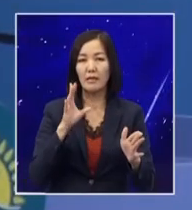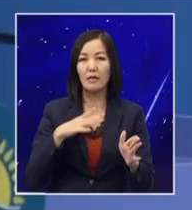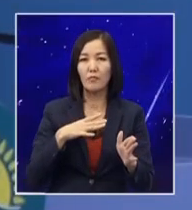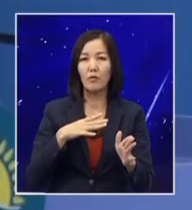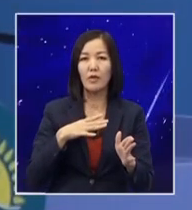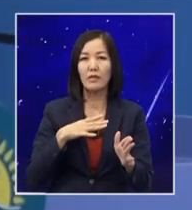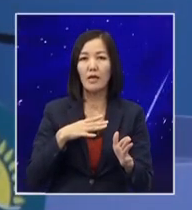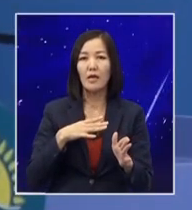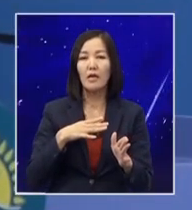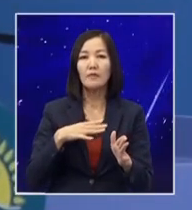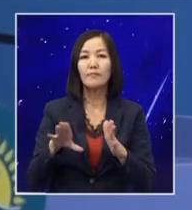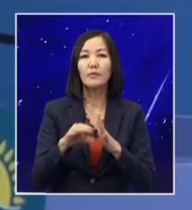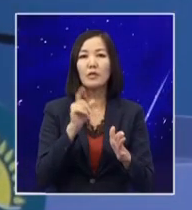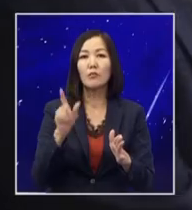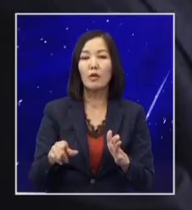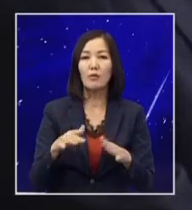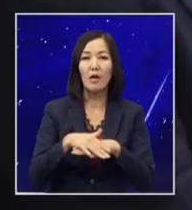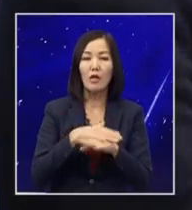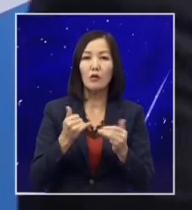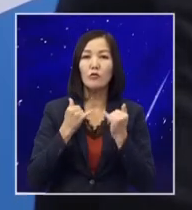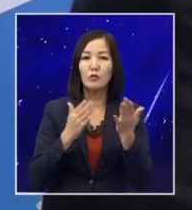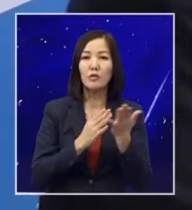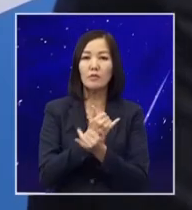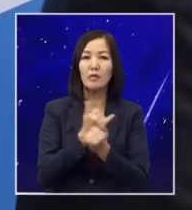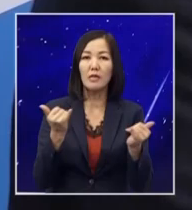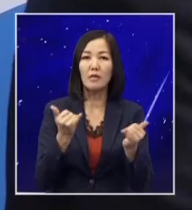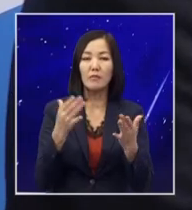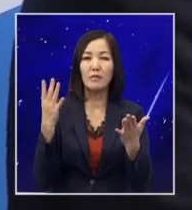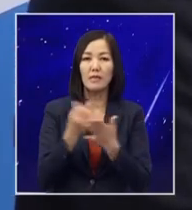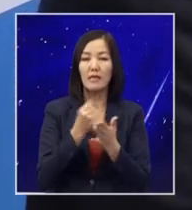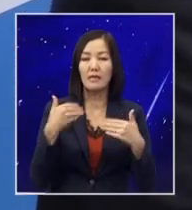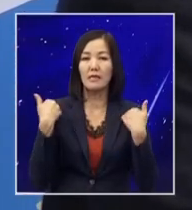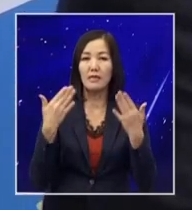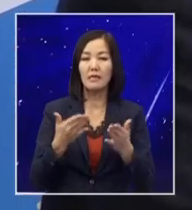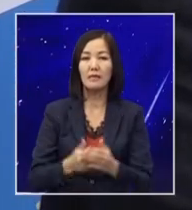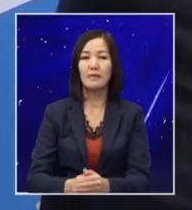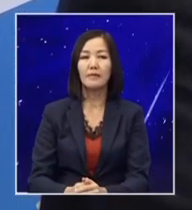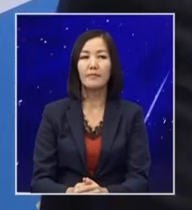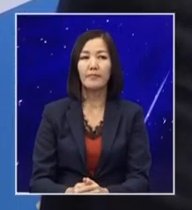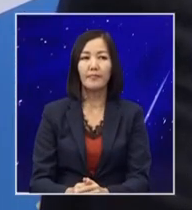басшысы депутат болып халық игілігі үшін қызмет етем деушілерге сәттілік тіледі.